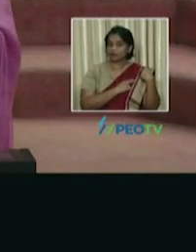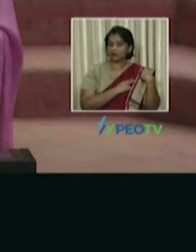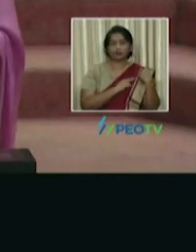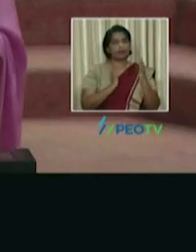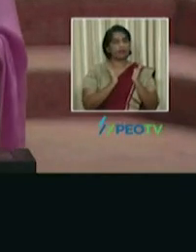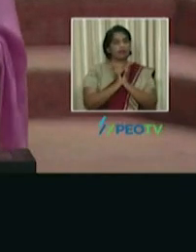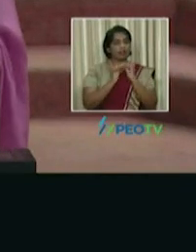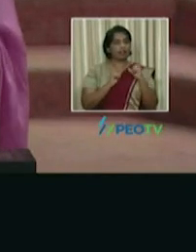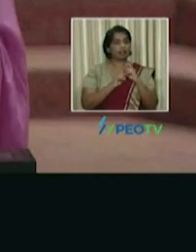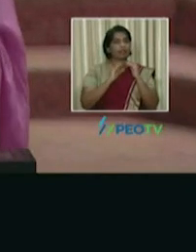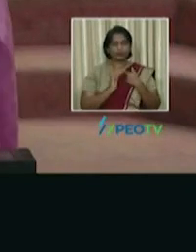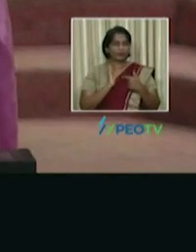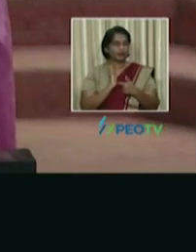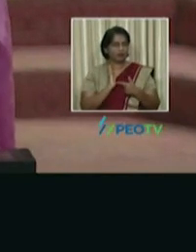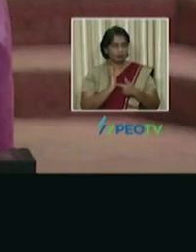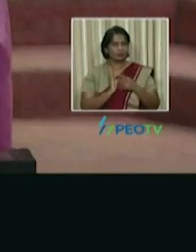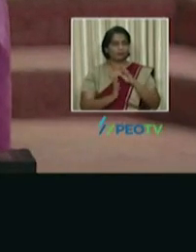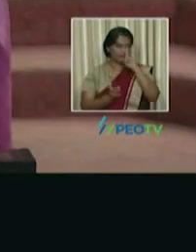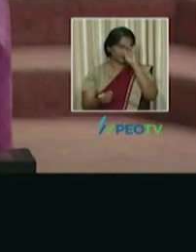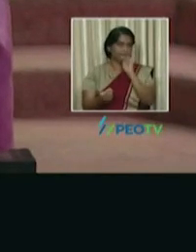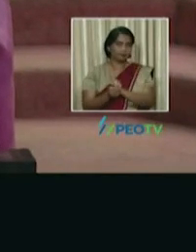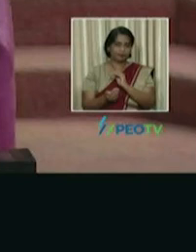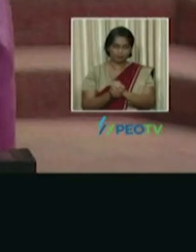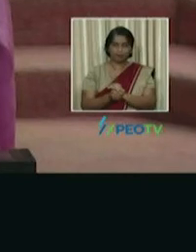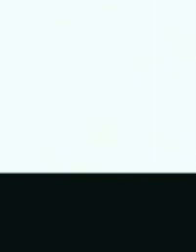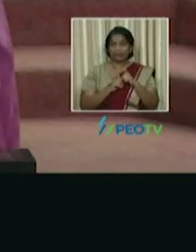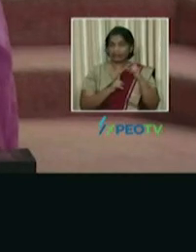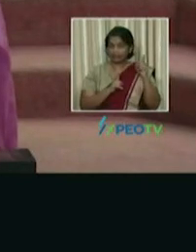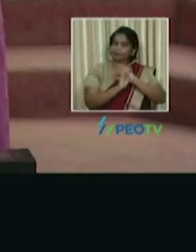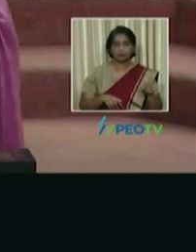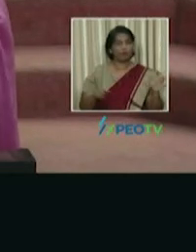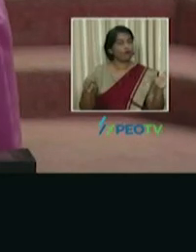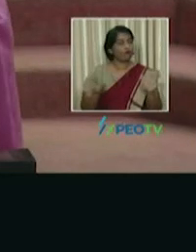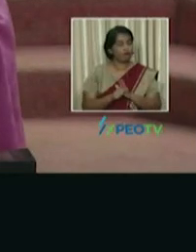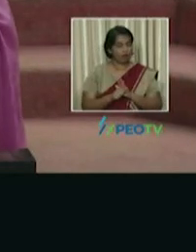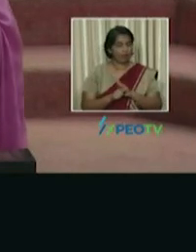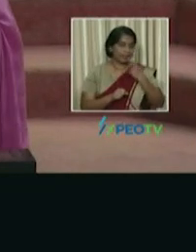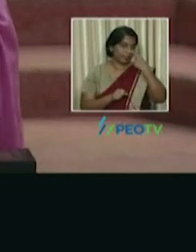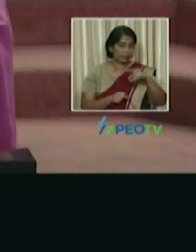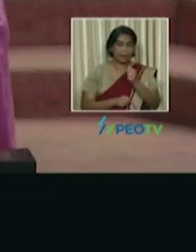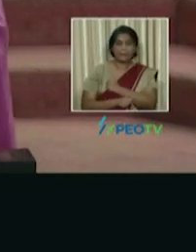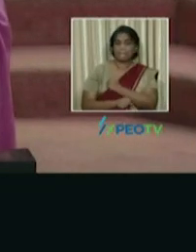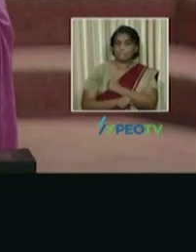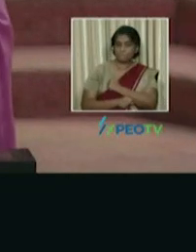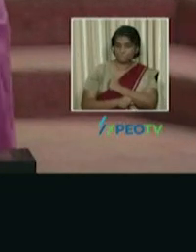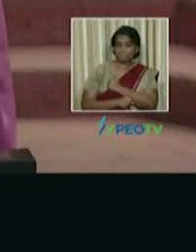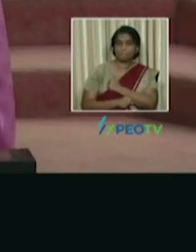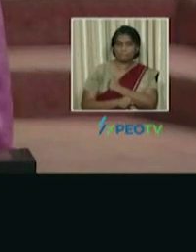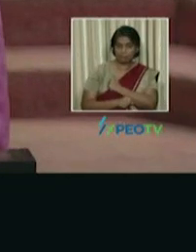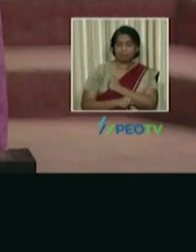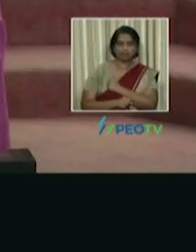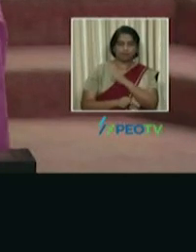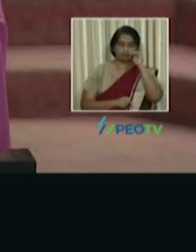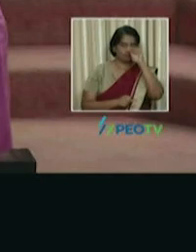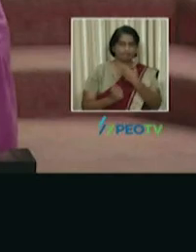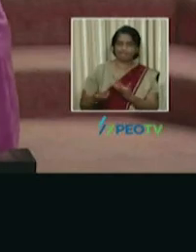වනජීවි දෙපාර්තමේන්තුවෙත් නැතුව යනවා. රැක බලා ගැනීම සඳහා දෙහිවල සත්වෝ තායිලන්ත තානාපතිතුමාගේ මේ බරපතල ඉල්ලීම